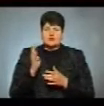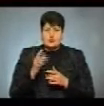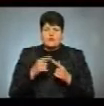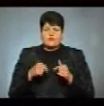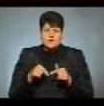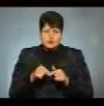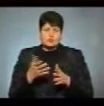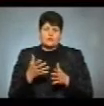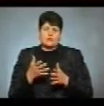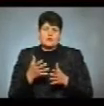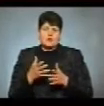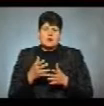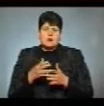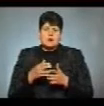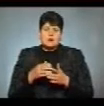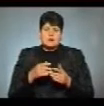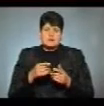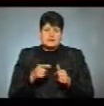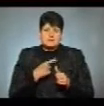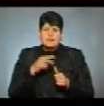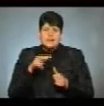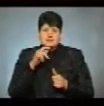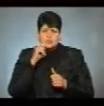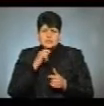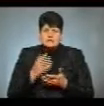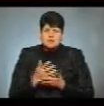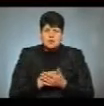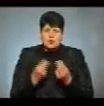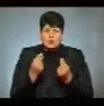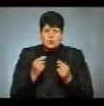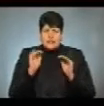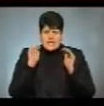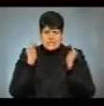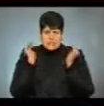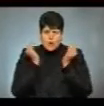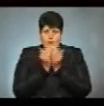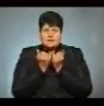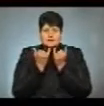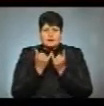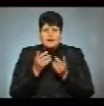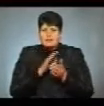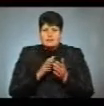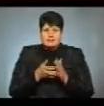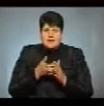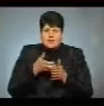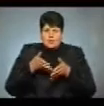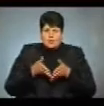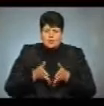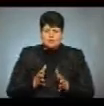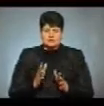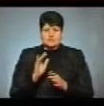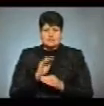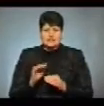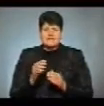відділу Союзу Українок Америки імені Лесі Українки збирають гроші на інкубатор для недоношених новонароджених дітей вагою від